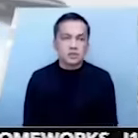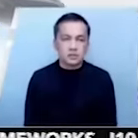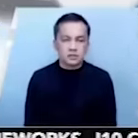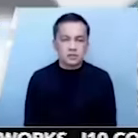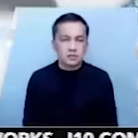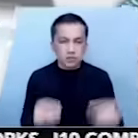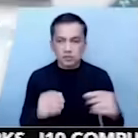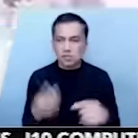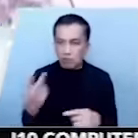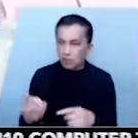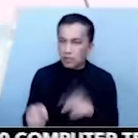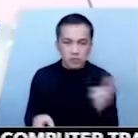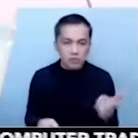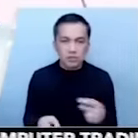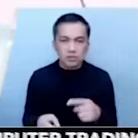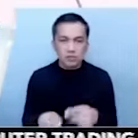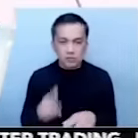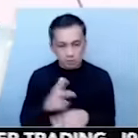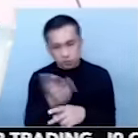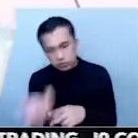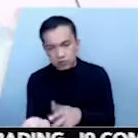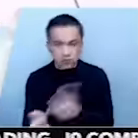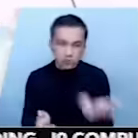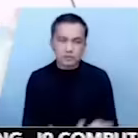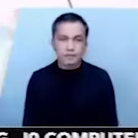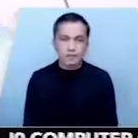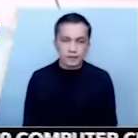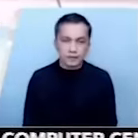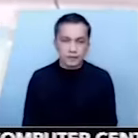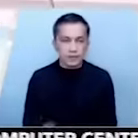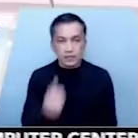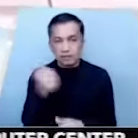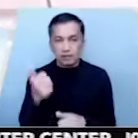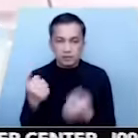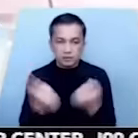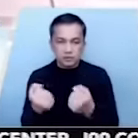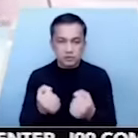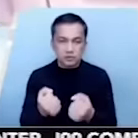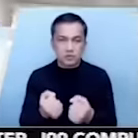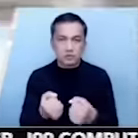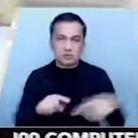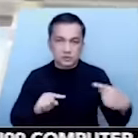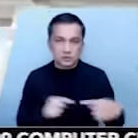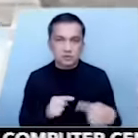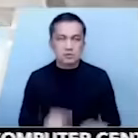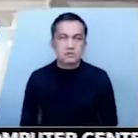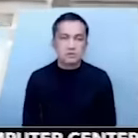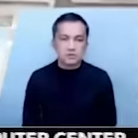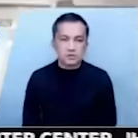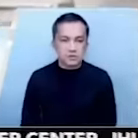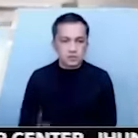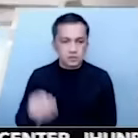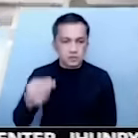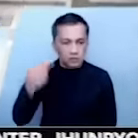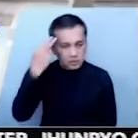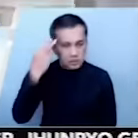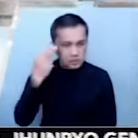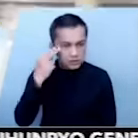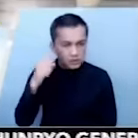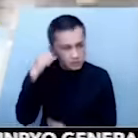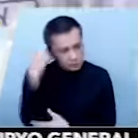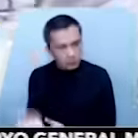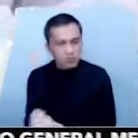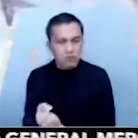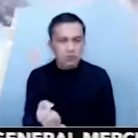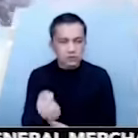Sumimpla na motorsiklo. Sugatan ng ilang motorista. Yung isa tumama po yung ulo. Laceration yung ano niya.